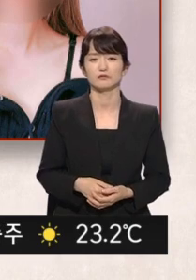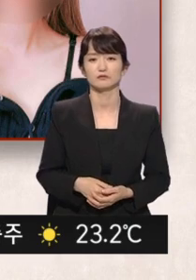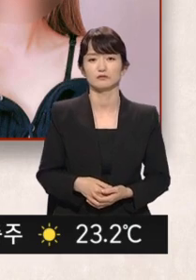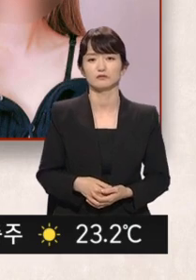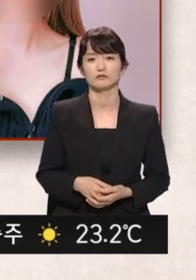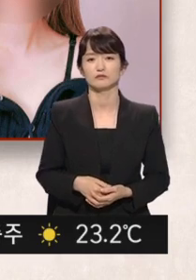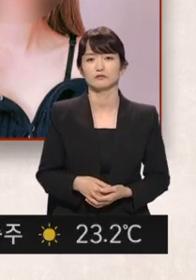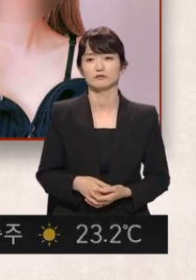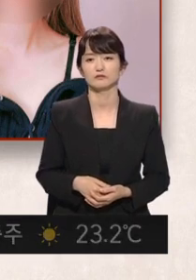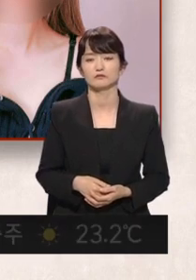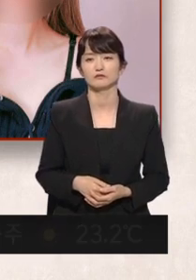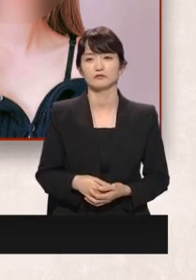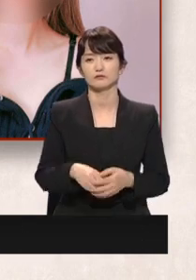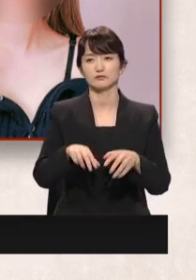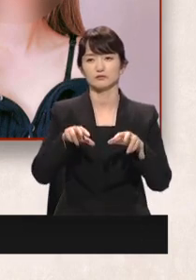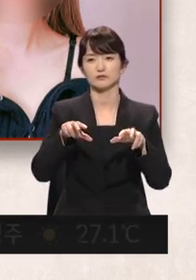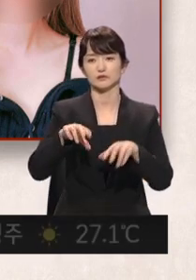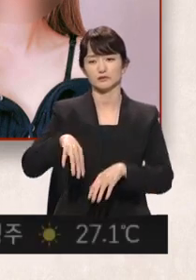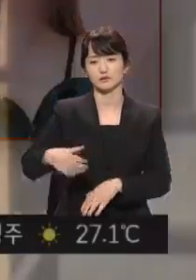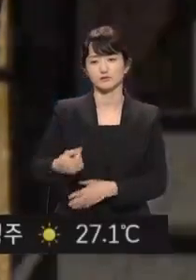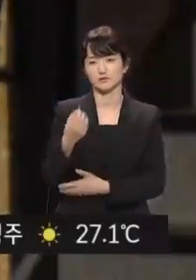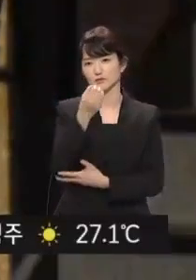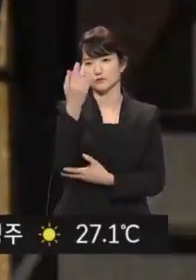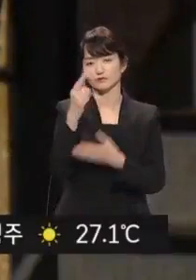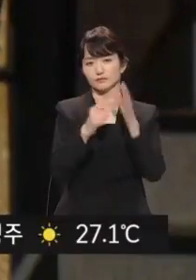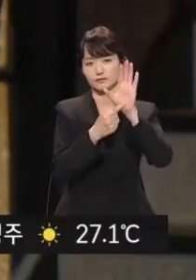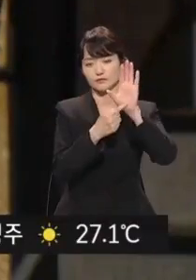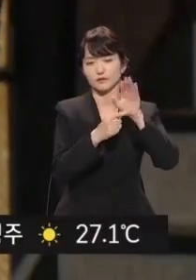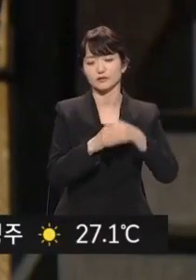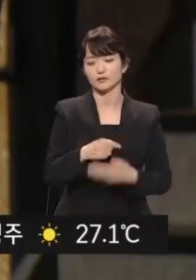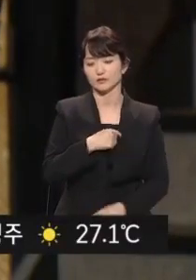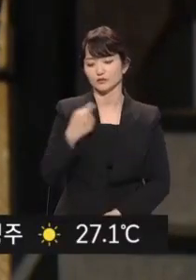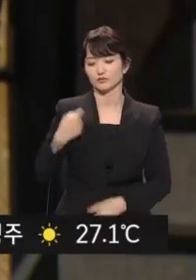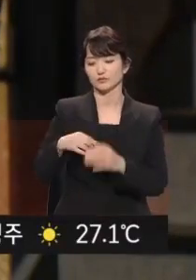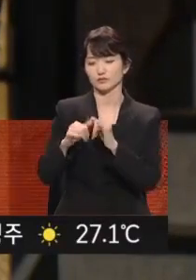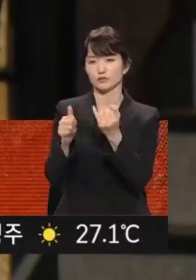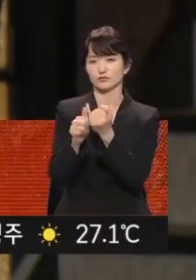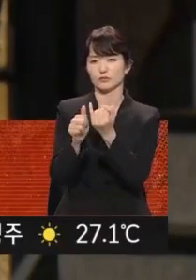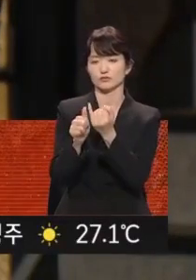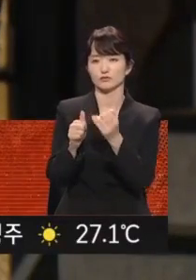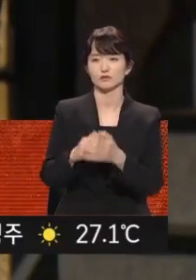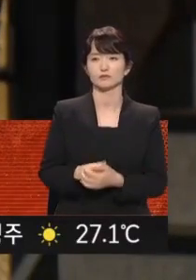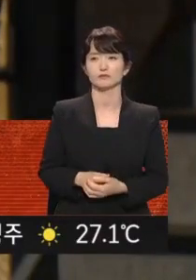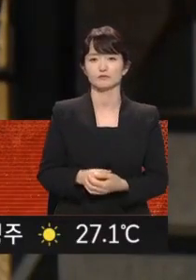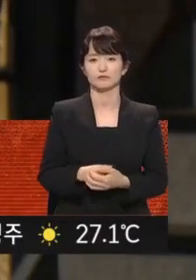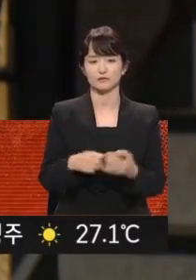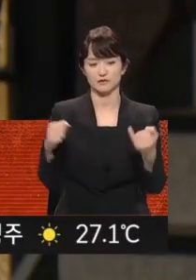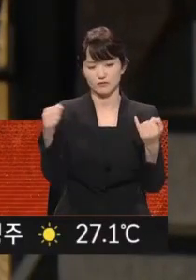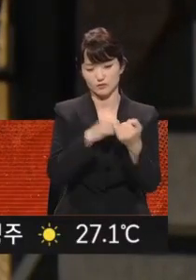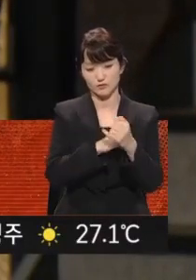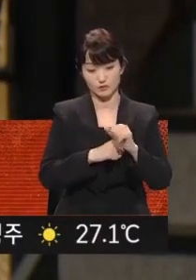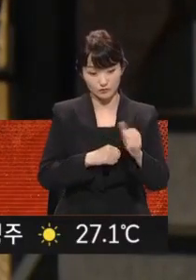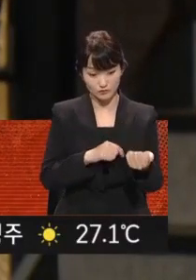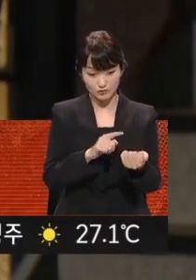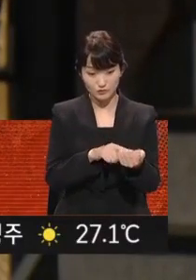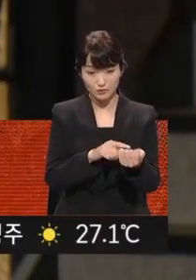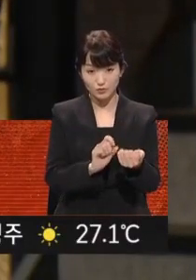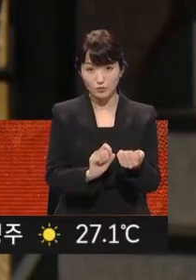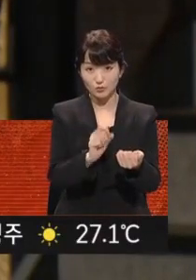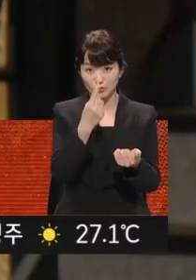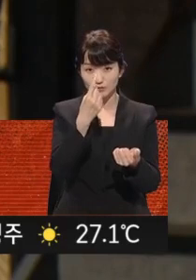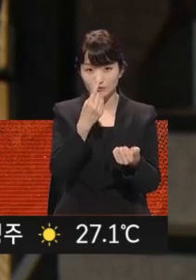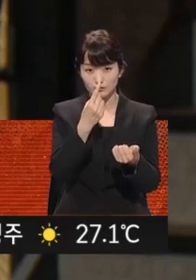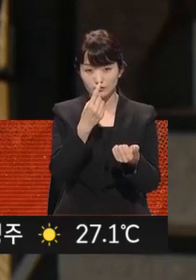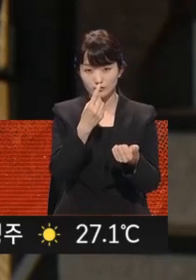현지 언론에서는 이런 얘기도 나오고 있는데 그 중국인 의사 부부 폭행으로 숨진 변시의 사인을 뭔가 이렇게